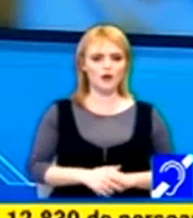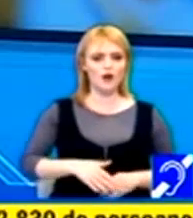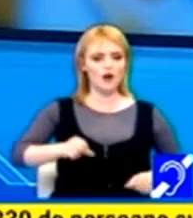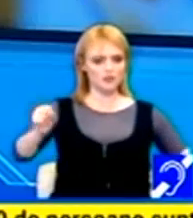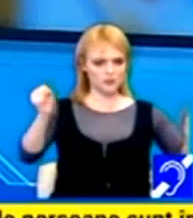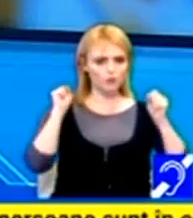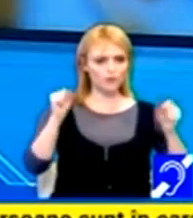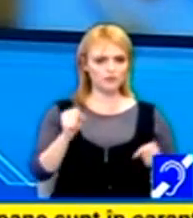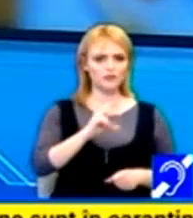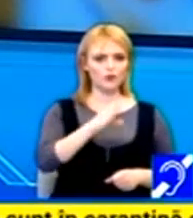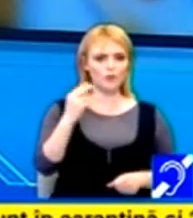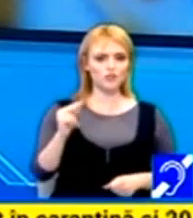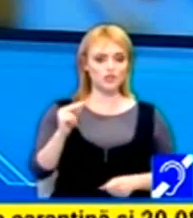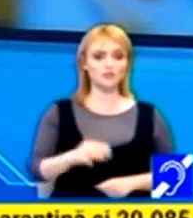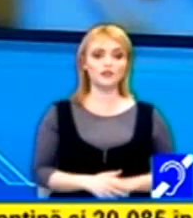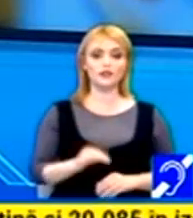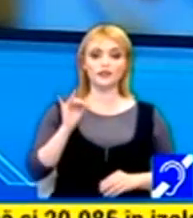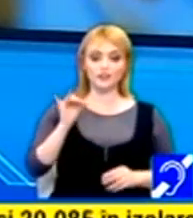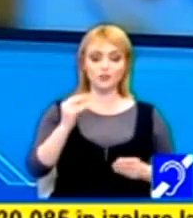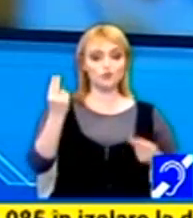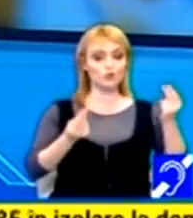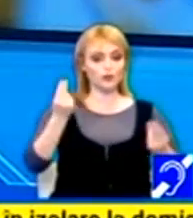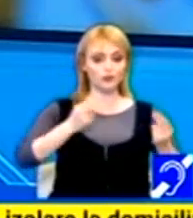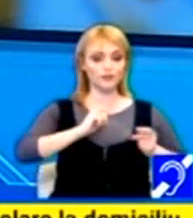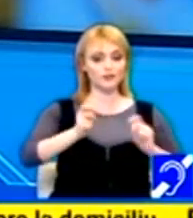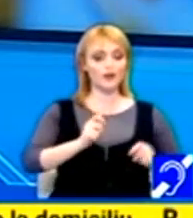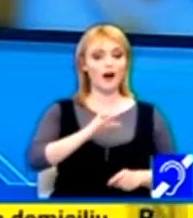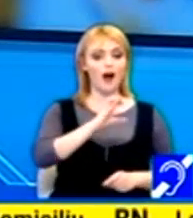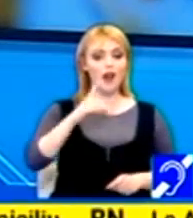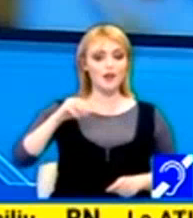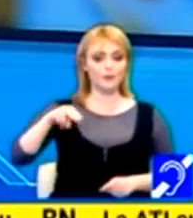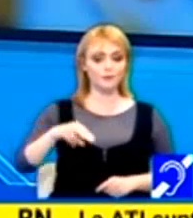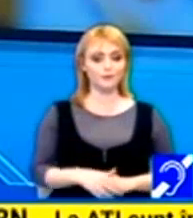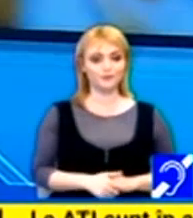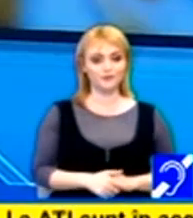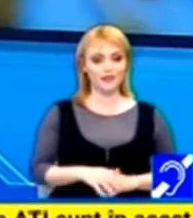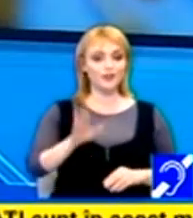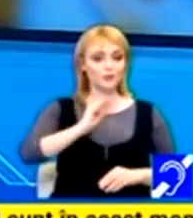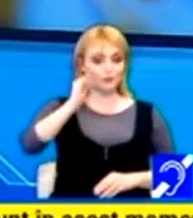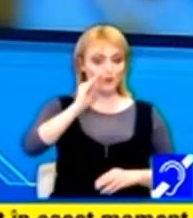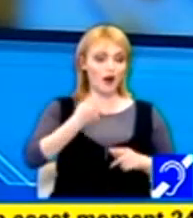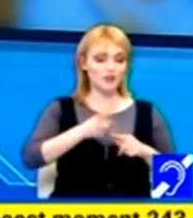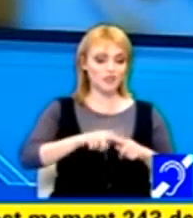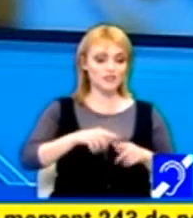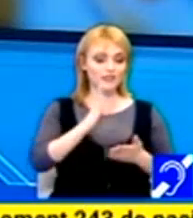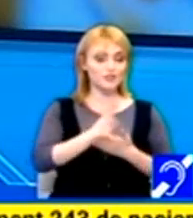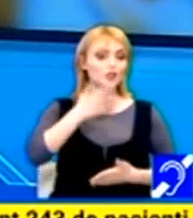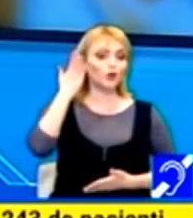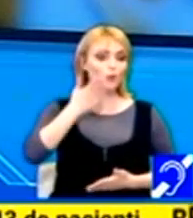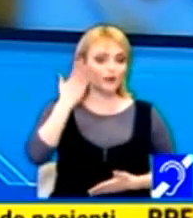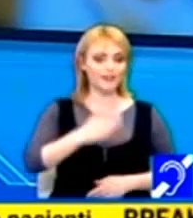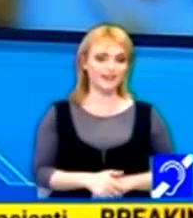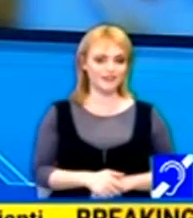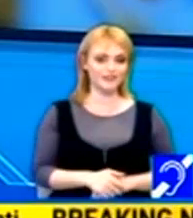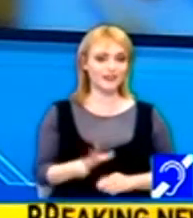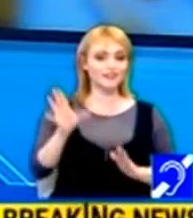gimnasta Nadia Comăneci, dar și jucătoarea de tenis Simona Halep. Doamnelor și domnilor, aceasta este România, țară pilon